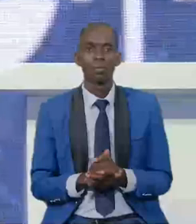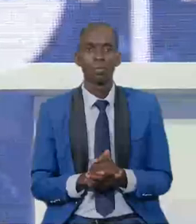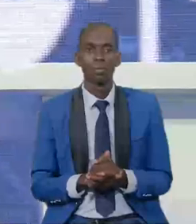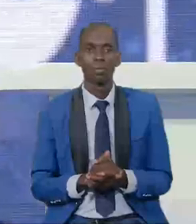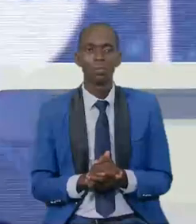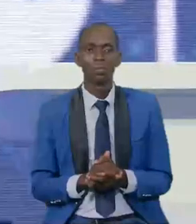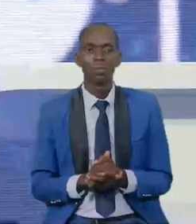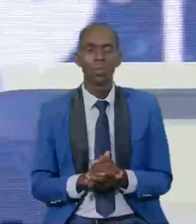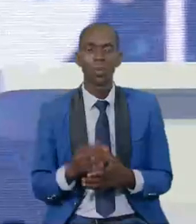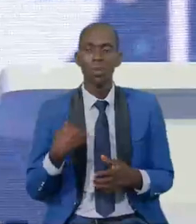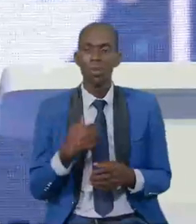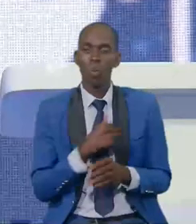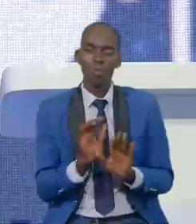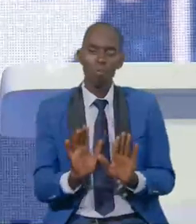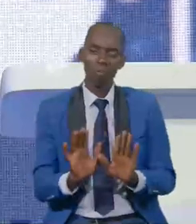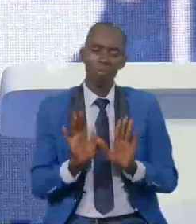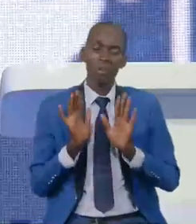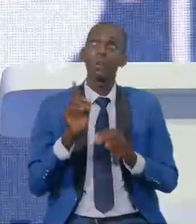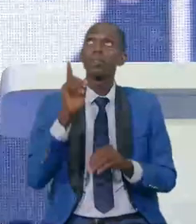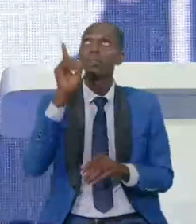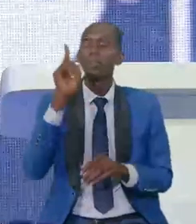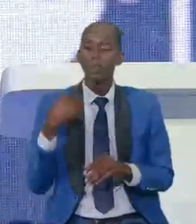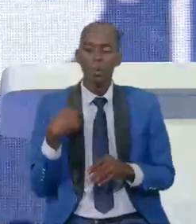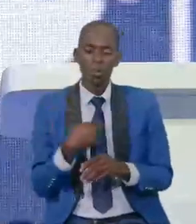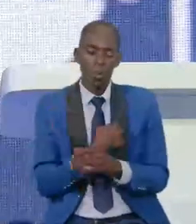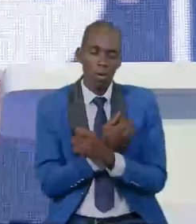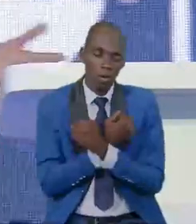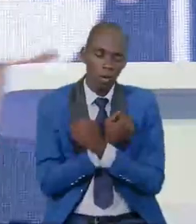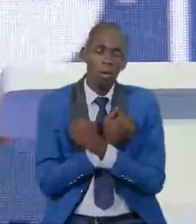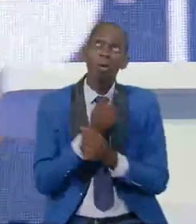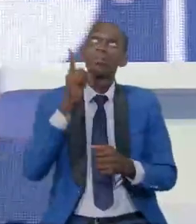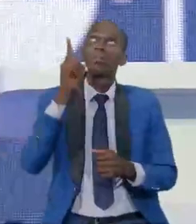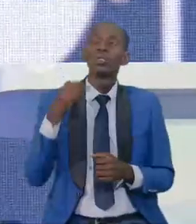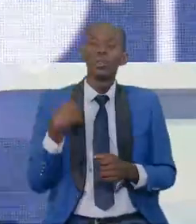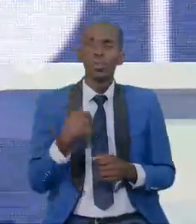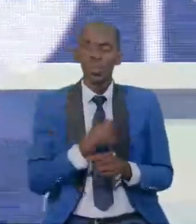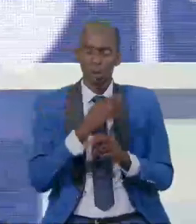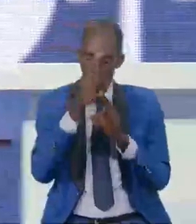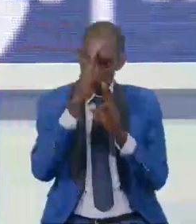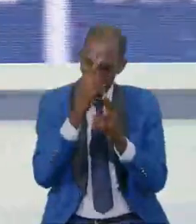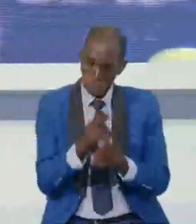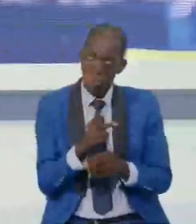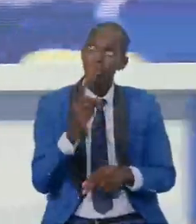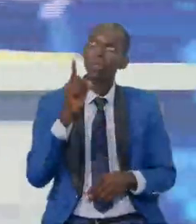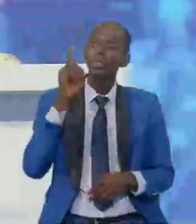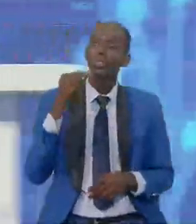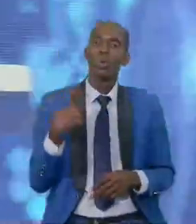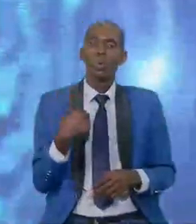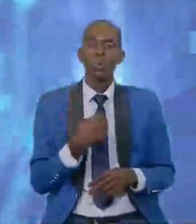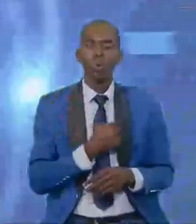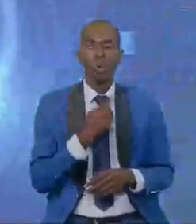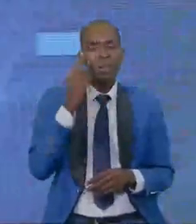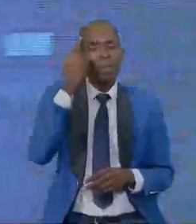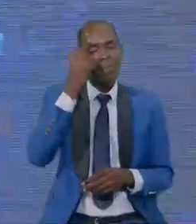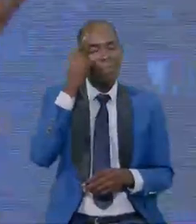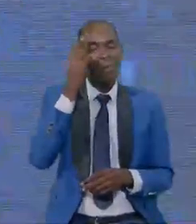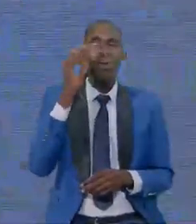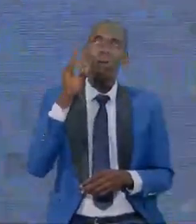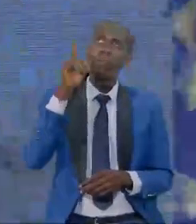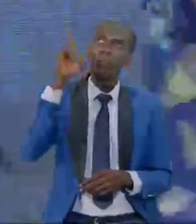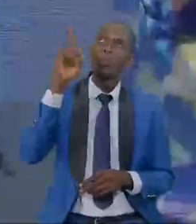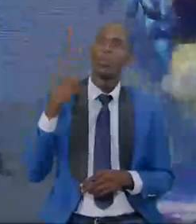le craignent. Ceux qui le craignent, nous le craignons, nous l'aimons, nous le révérons, nous pensons à